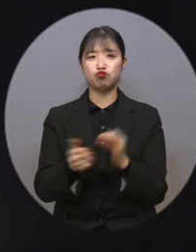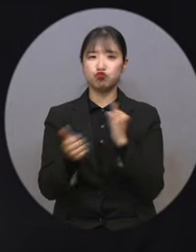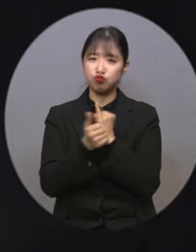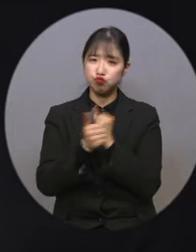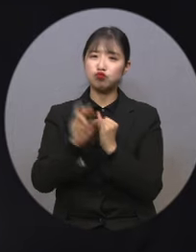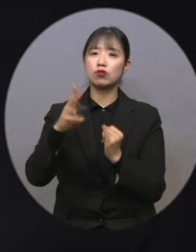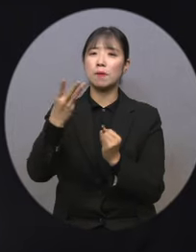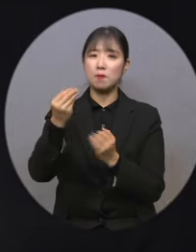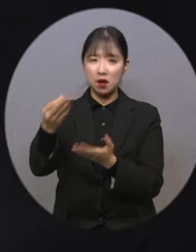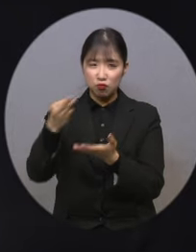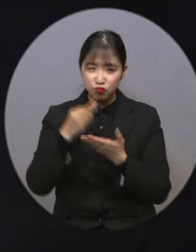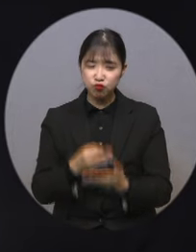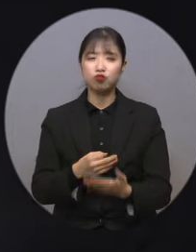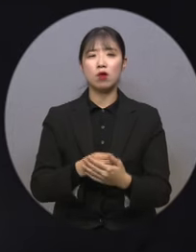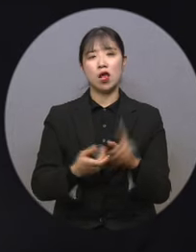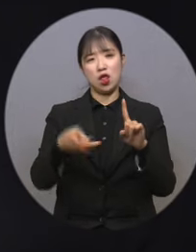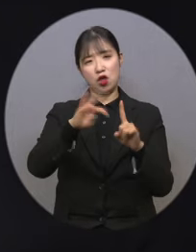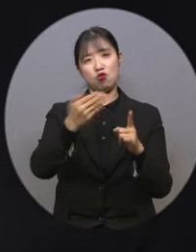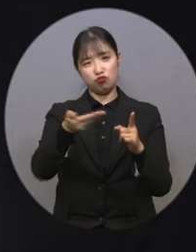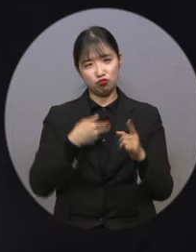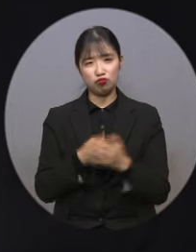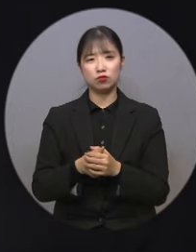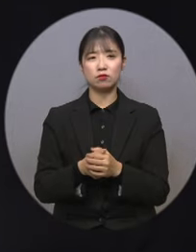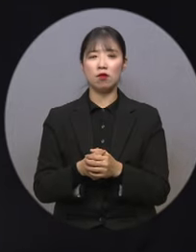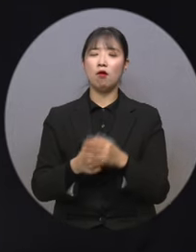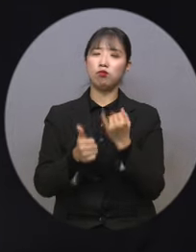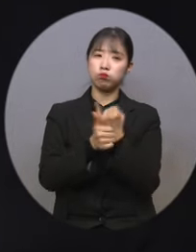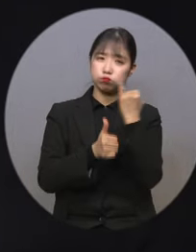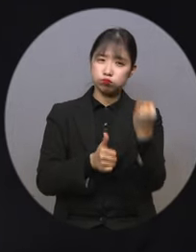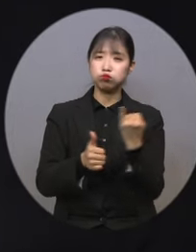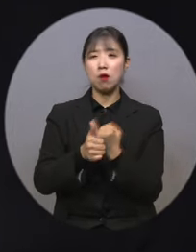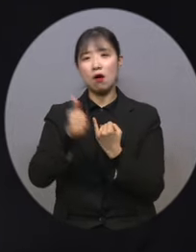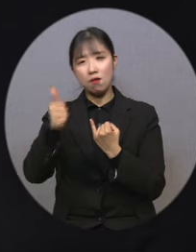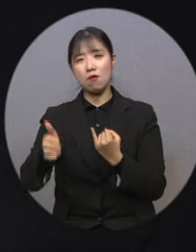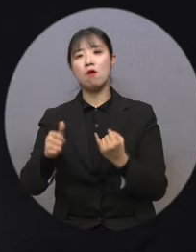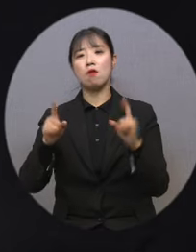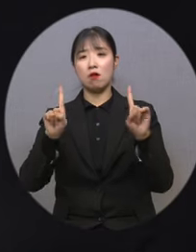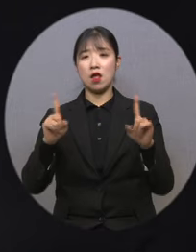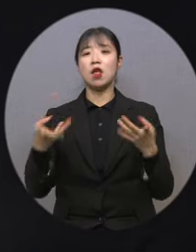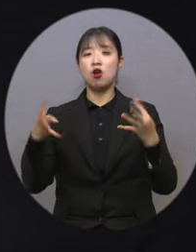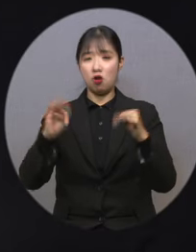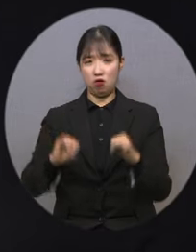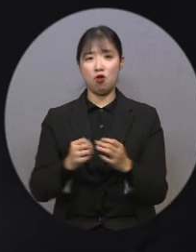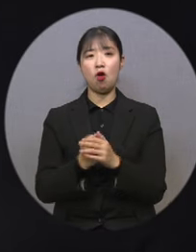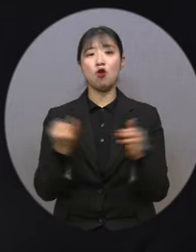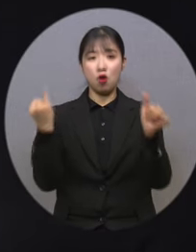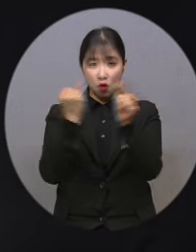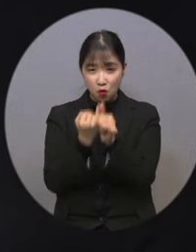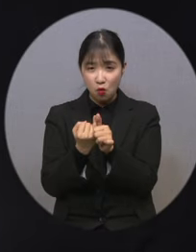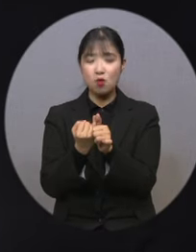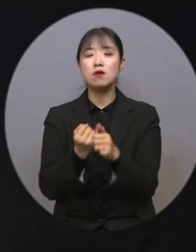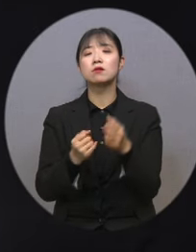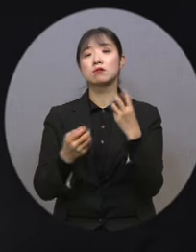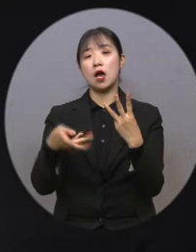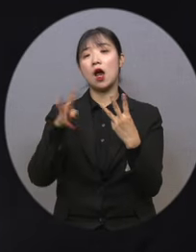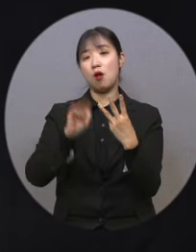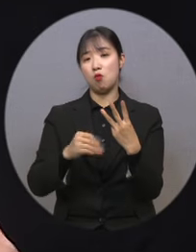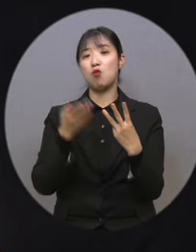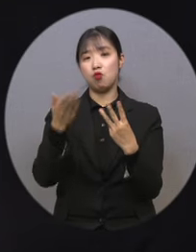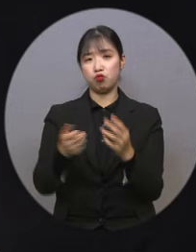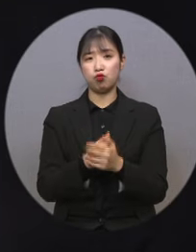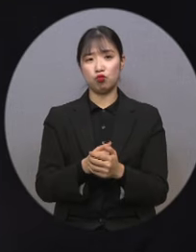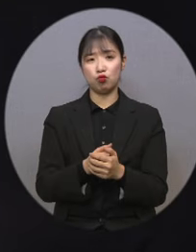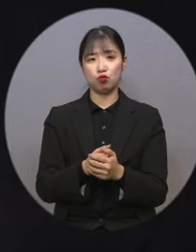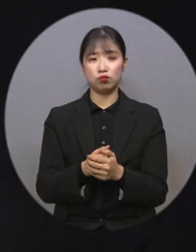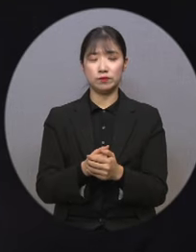다 살 수가 있어요. 부인도 1억, 남자도 1억. 결혼하면 또 얼마 나오는지 압니까? 3억을 줘요. 그러면 돈이